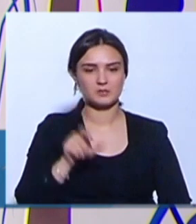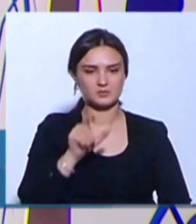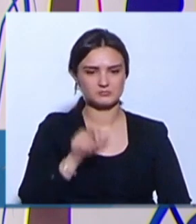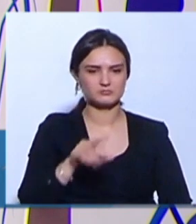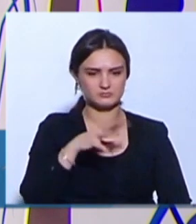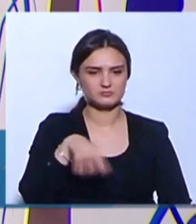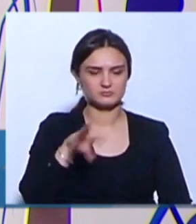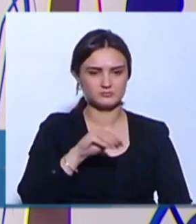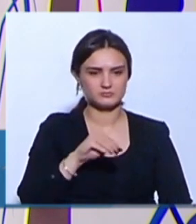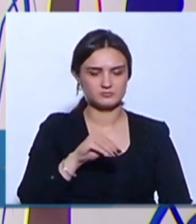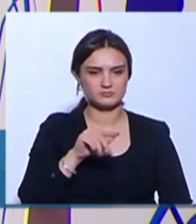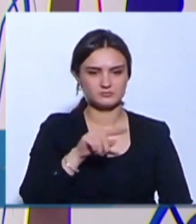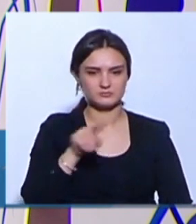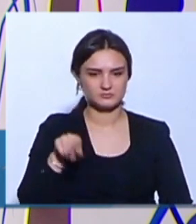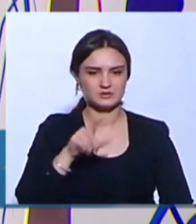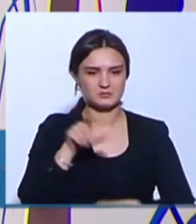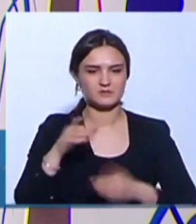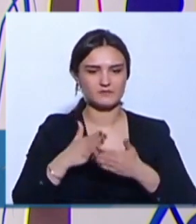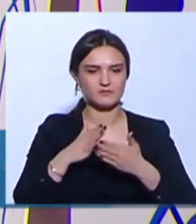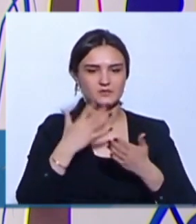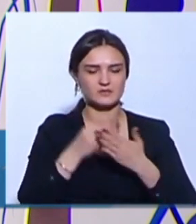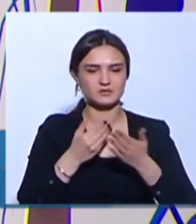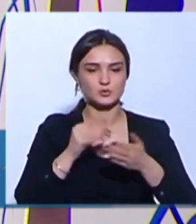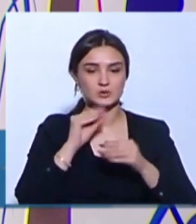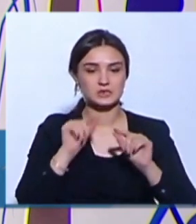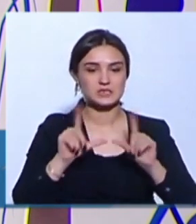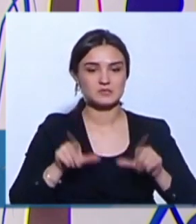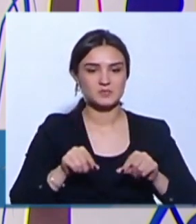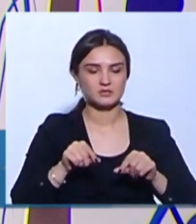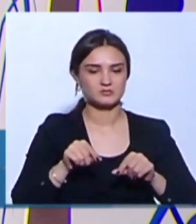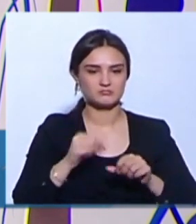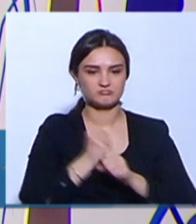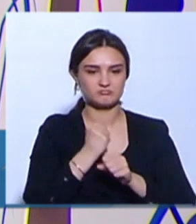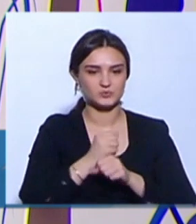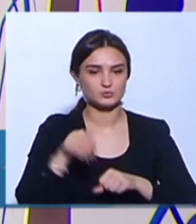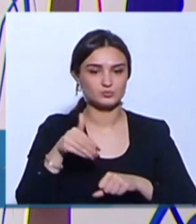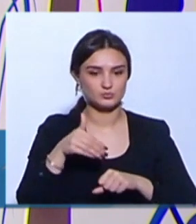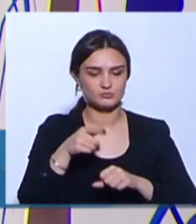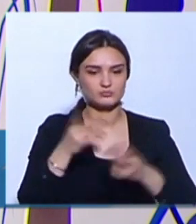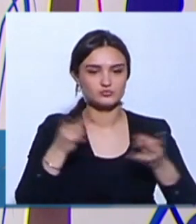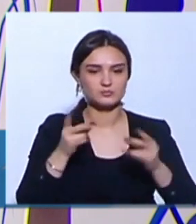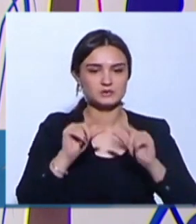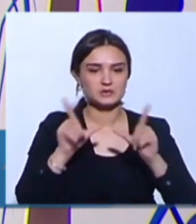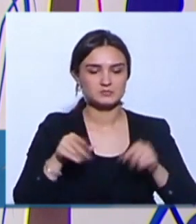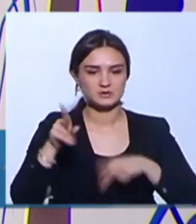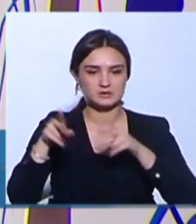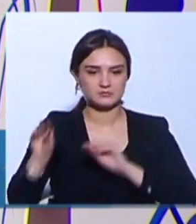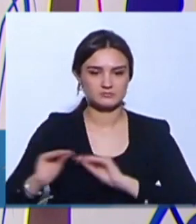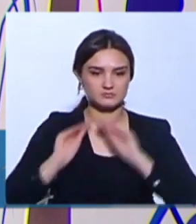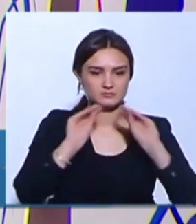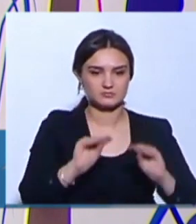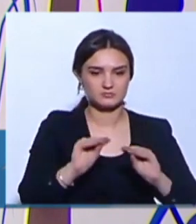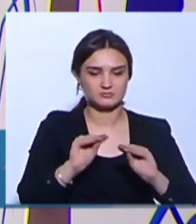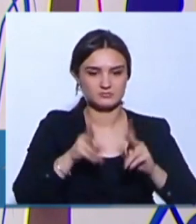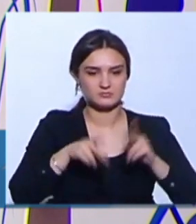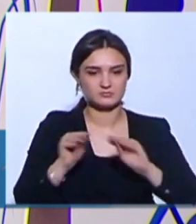რომელთაც გარკვეული მიზეზებით, მაშინ როდესაც თირკმელი თავის საქმეს ვერ აკეთებს, დასჭირდა თირკმლის გადანერგვა. რამდენად